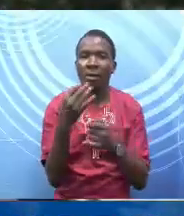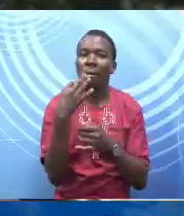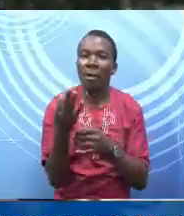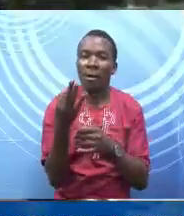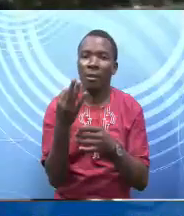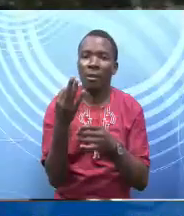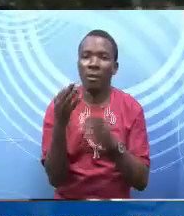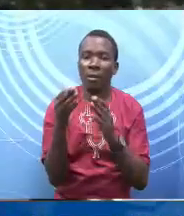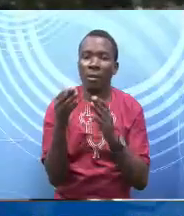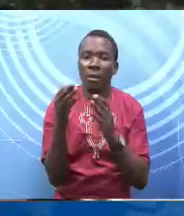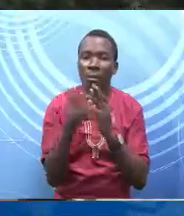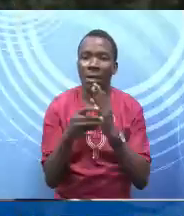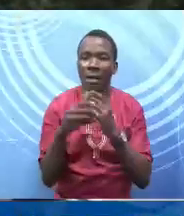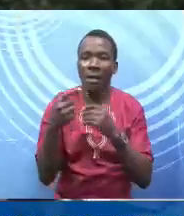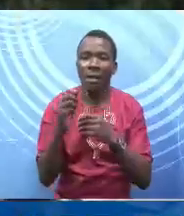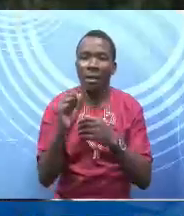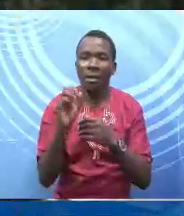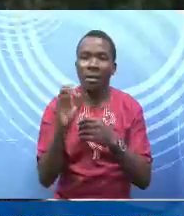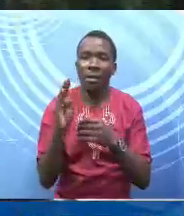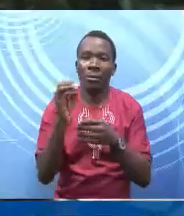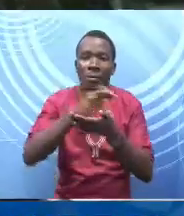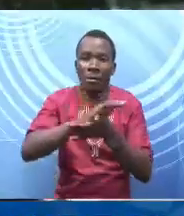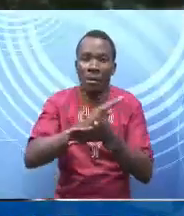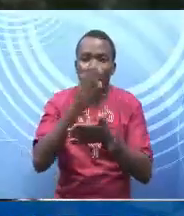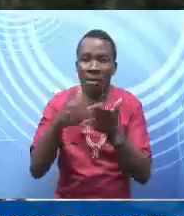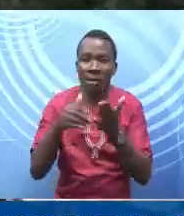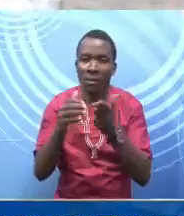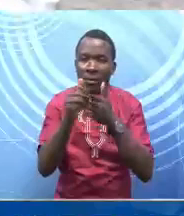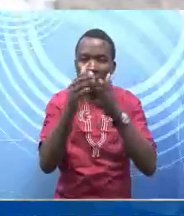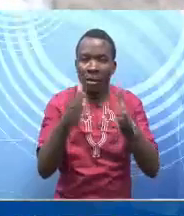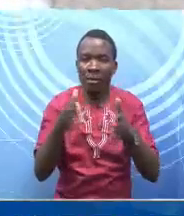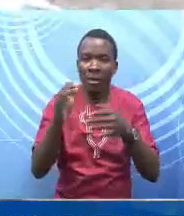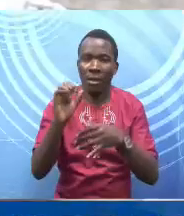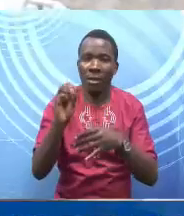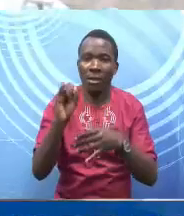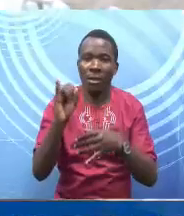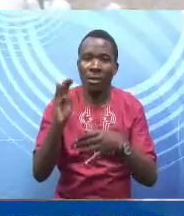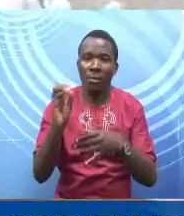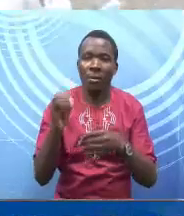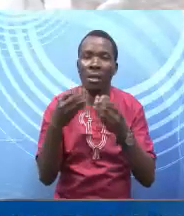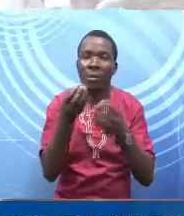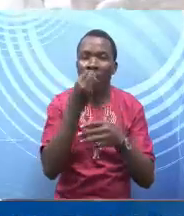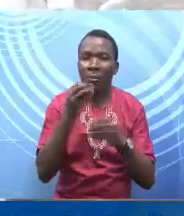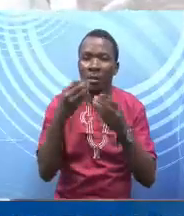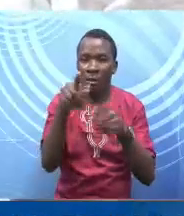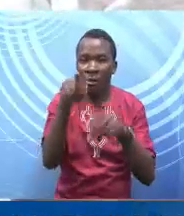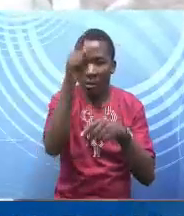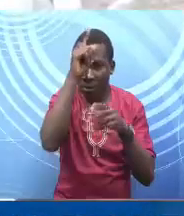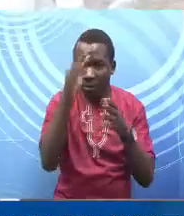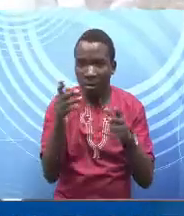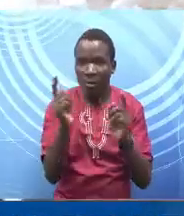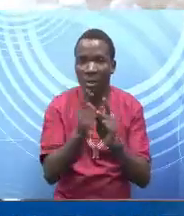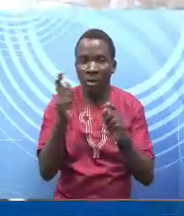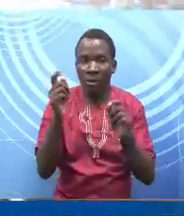Gasabo umurenge wa Gasyata bamwe mu bayobozi b'isibo bashyikirijwe ibiryo byo guha abaturage bagizweho ingaruka z'icyorezo cya